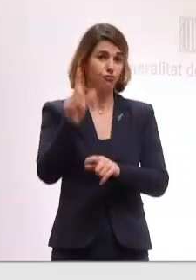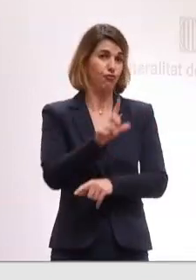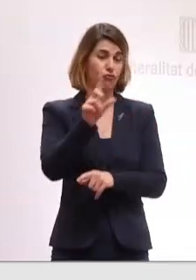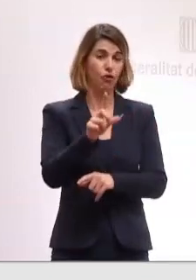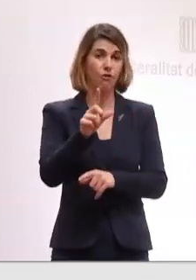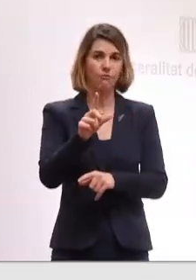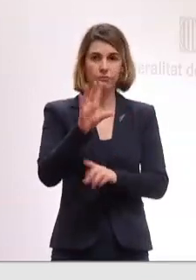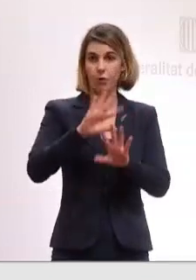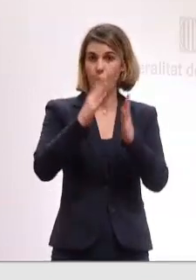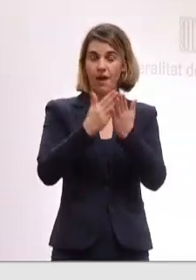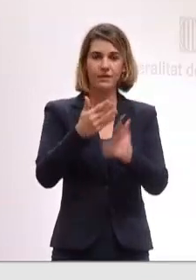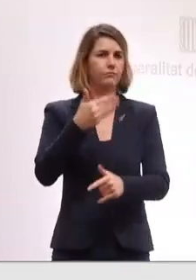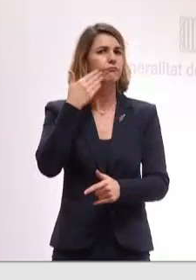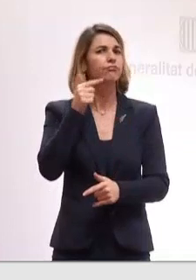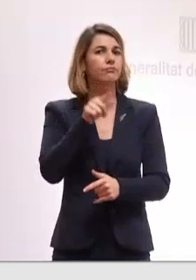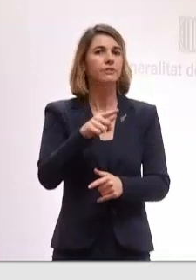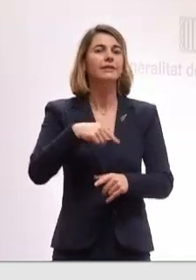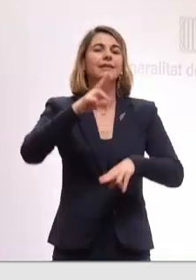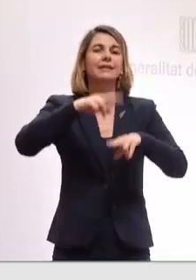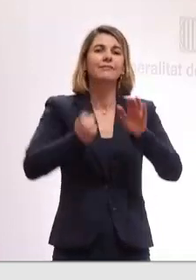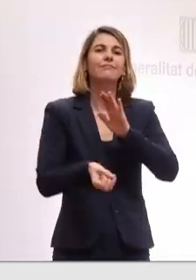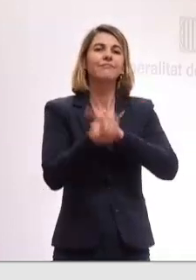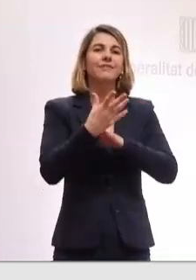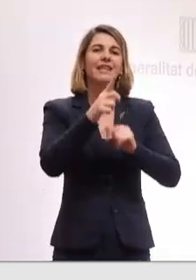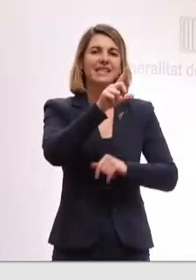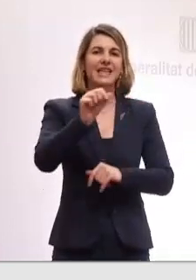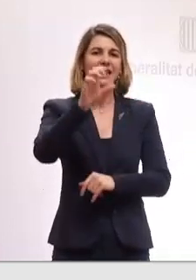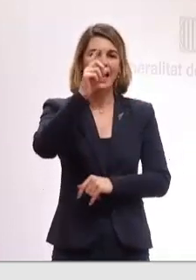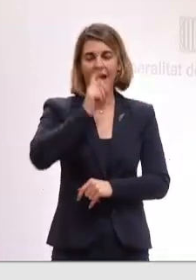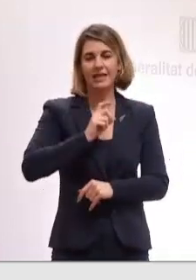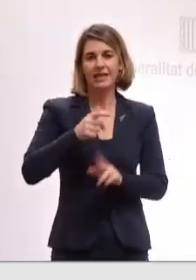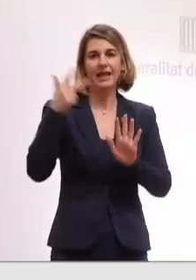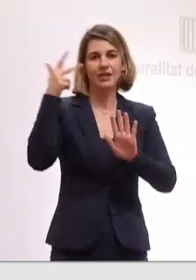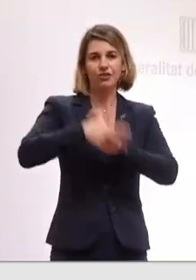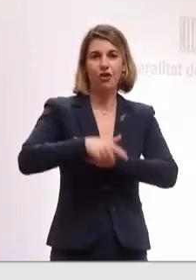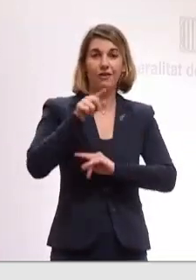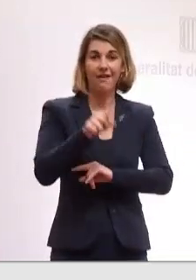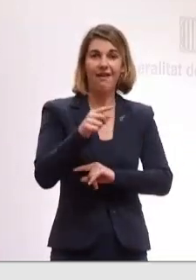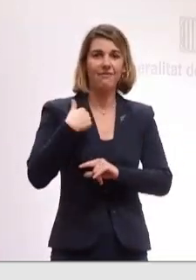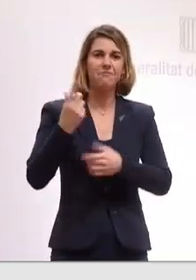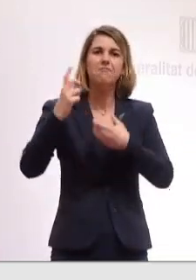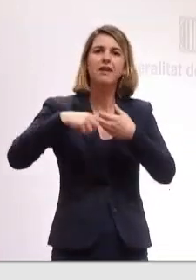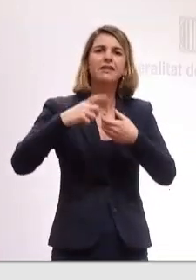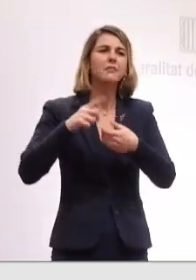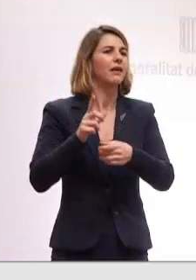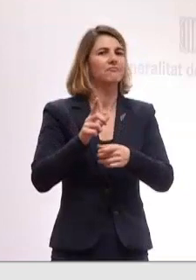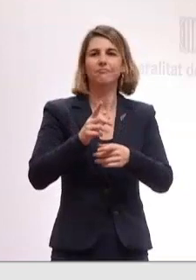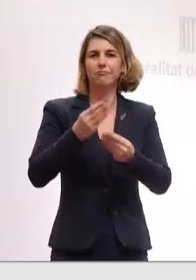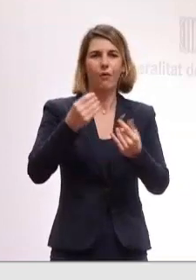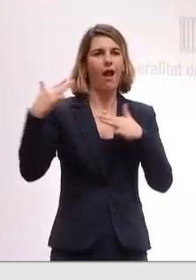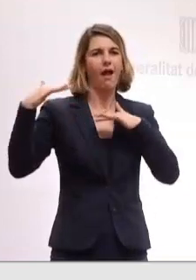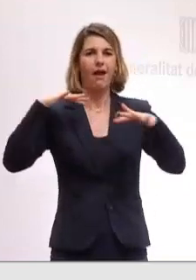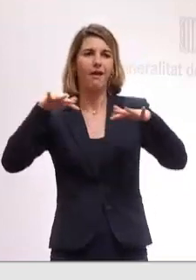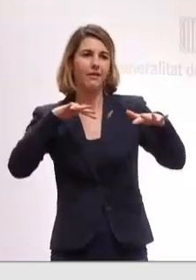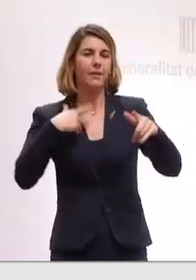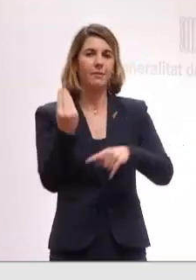d'Advocats de Granollers va celebrar el seu centenari. Durant aquests 100 anys d'història, el Col·legi ha participat activament en la